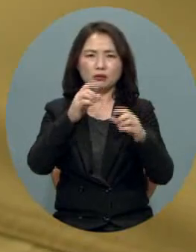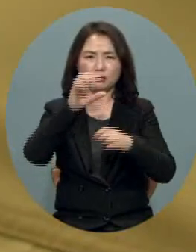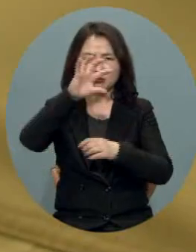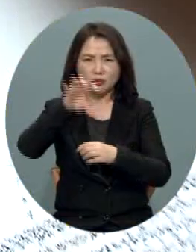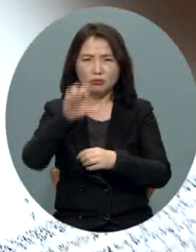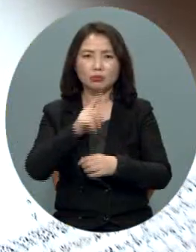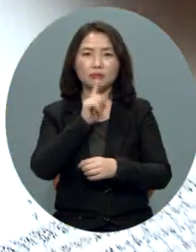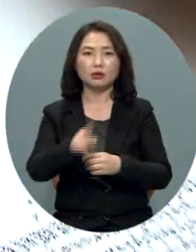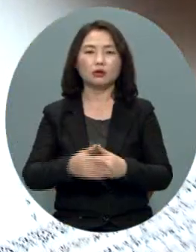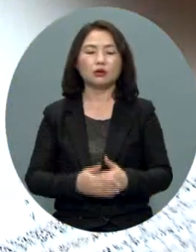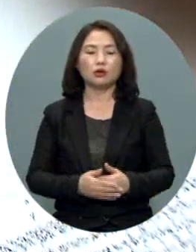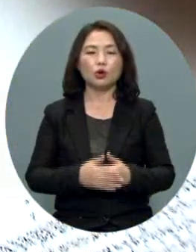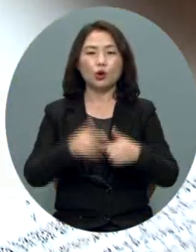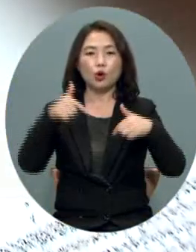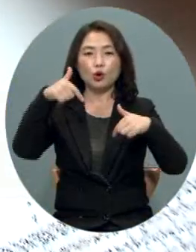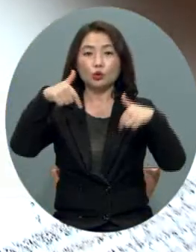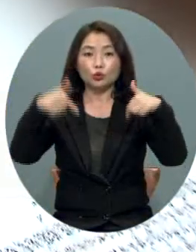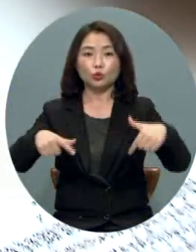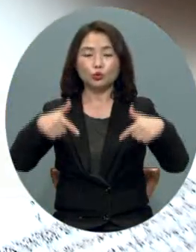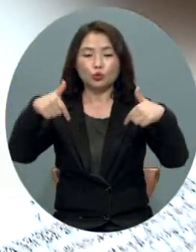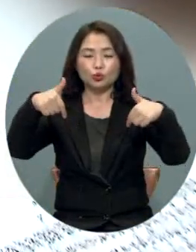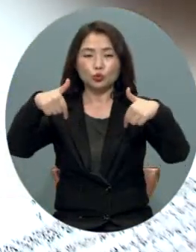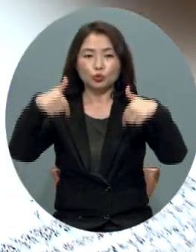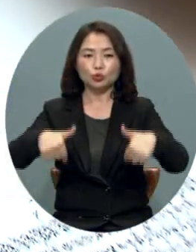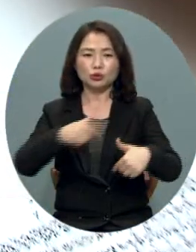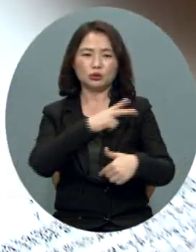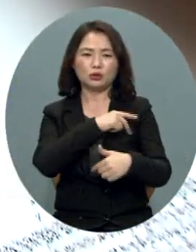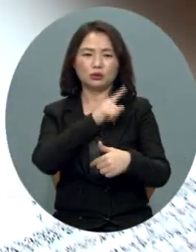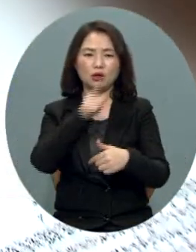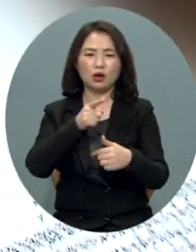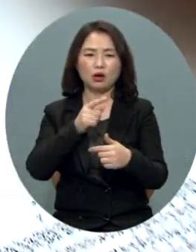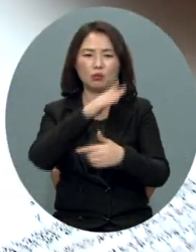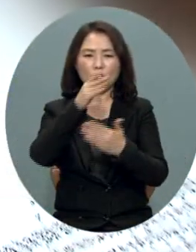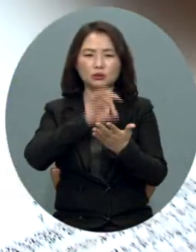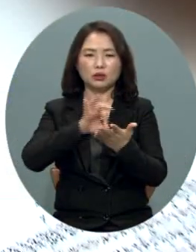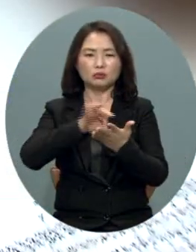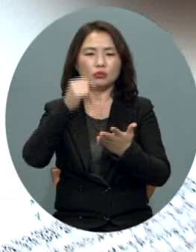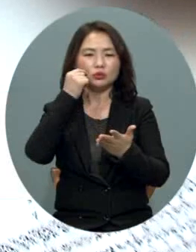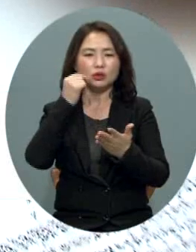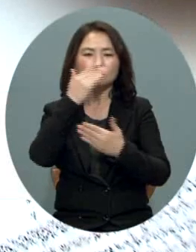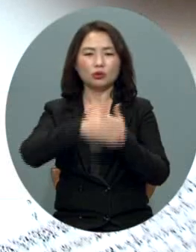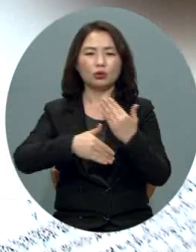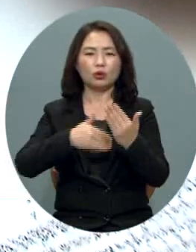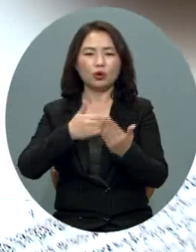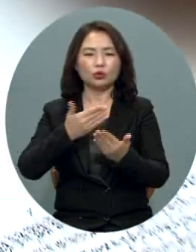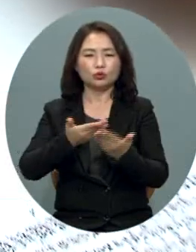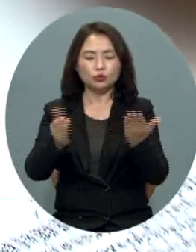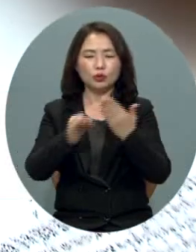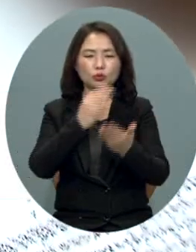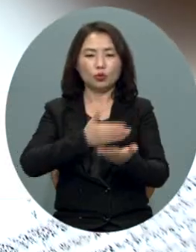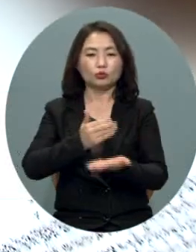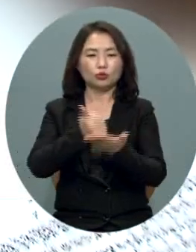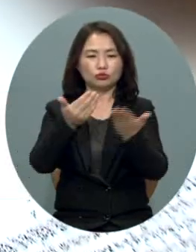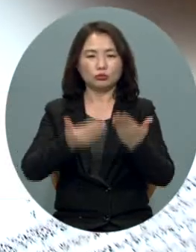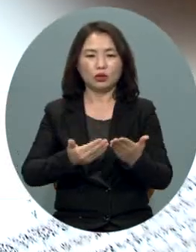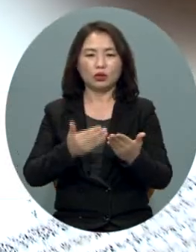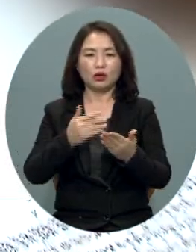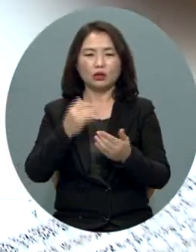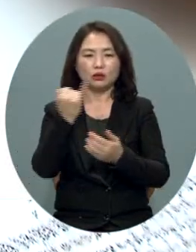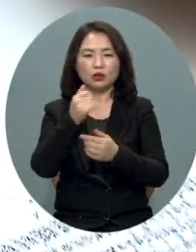털어놨습니다. 의원들 저 다 쓰지도 못한다. 저 몸 안 주마 공천 안 주나. 그걸 발언하니까